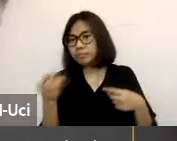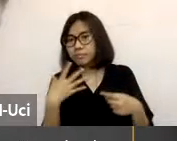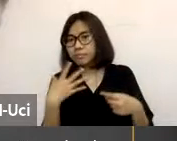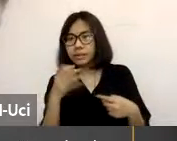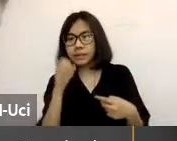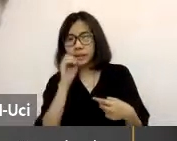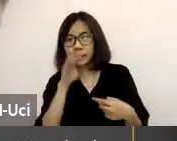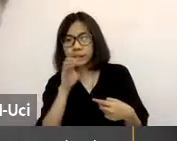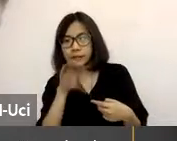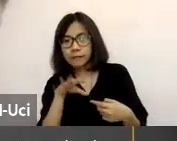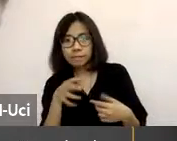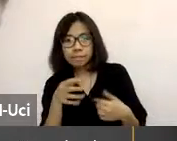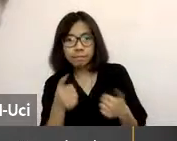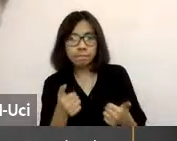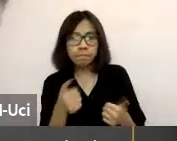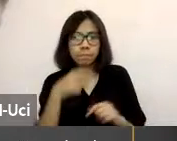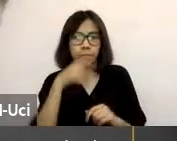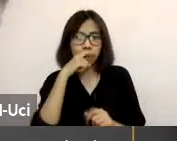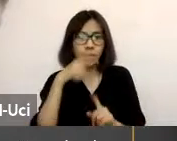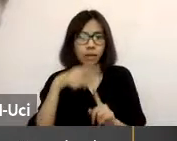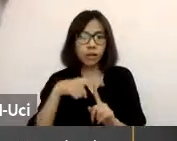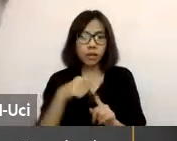dua narasumber sebelumnya